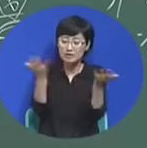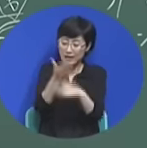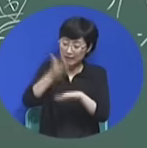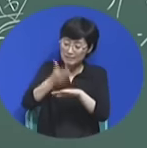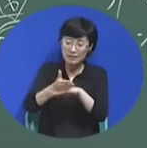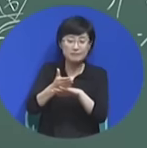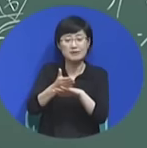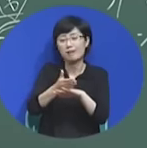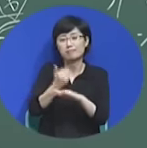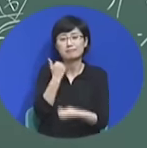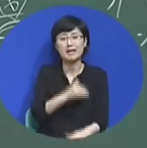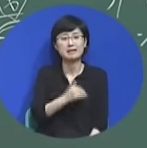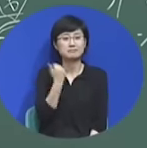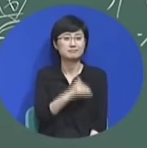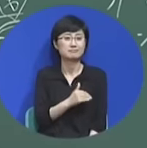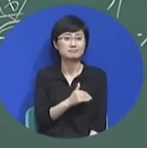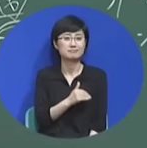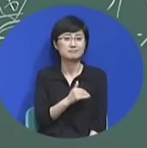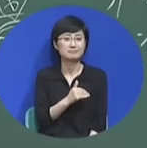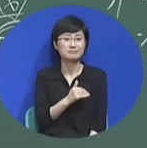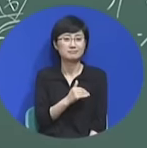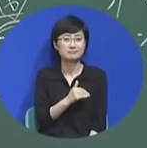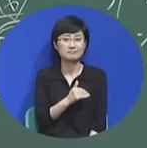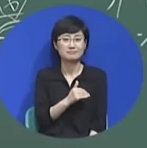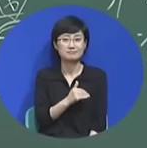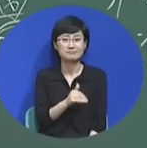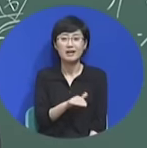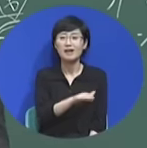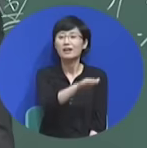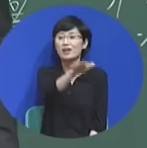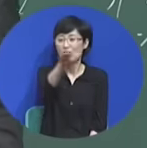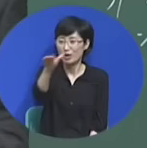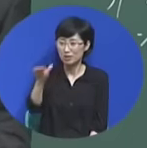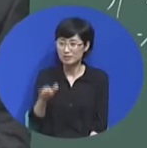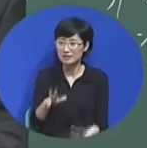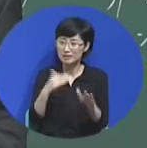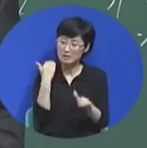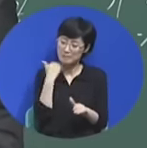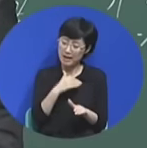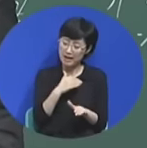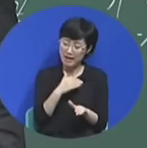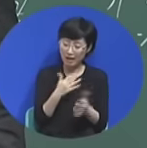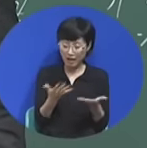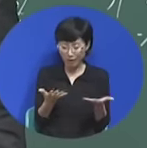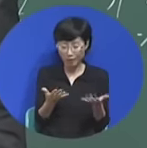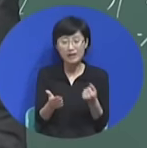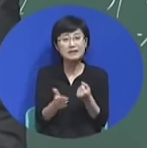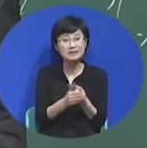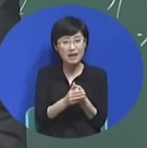하잖아요. 也不可能凡事谢恩. 그렇죠? 对不对? 여러분, 여러분이 못 하기 때문에 주어진 거예요.